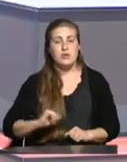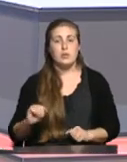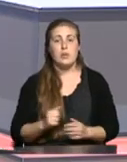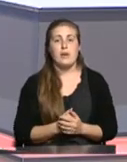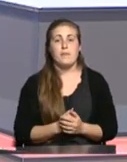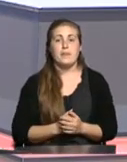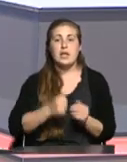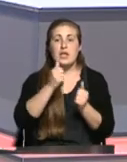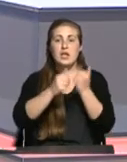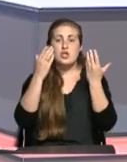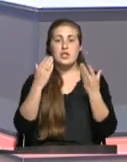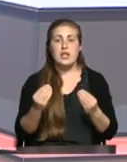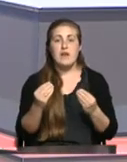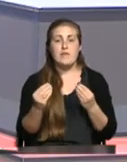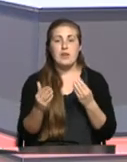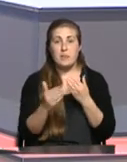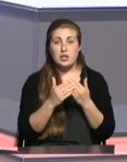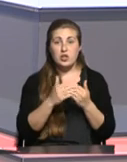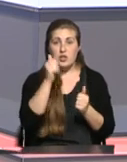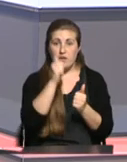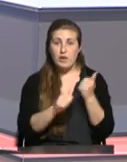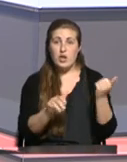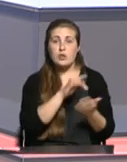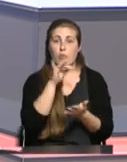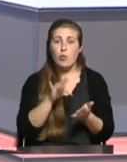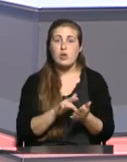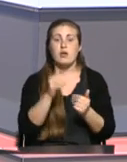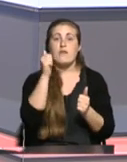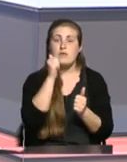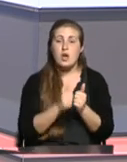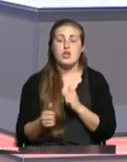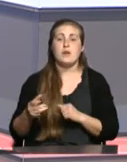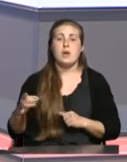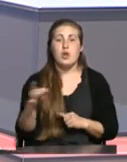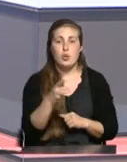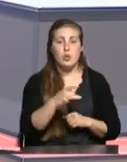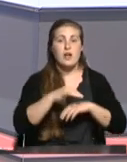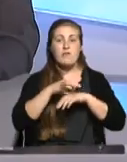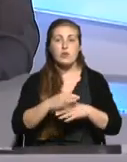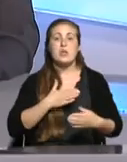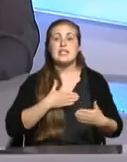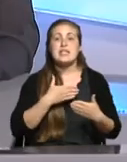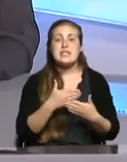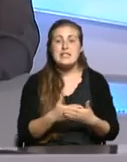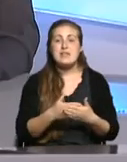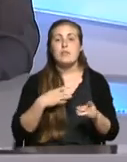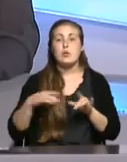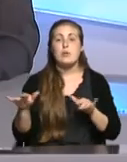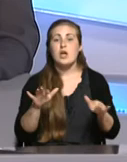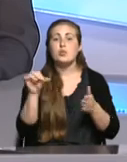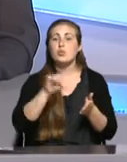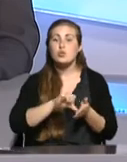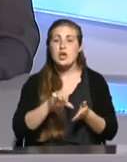ежедневно практически в каждом городе каждом районе идет интенсивная мероприятия с участием